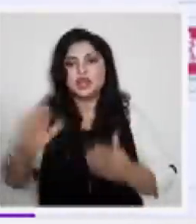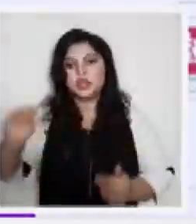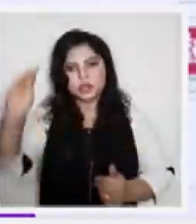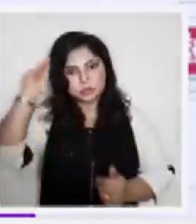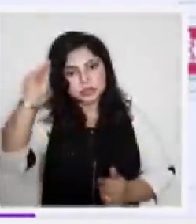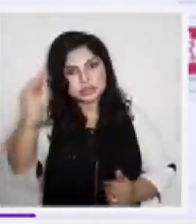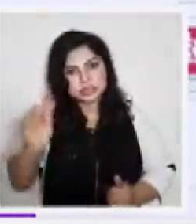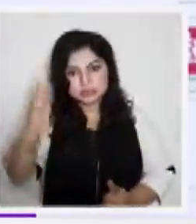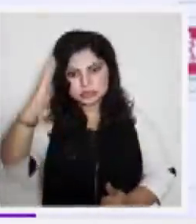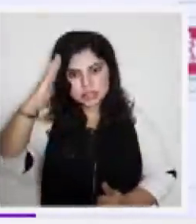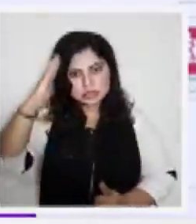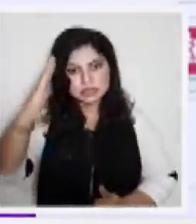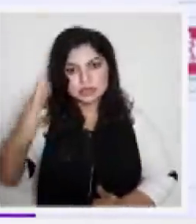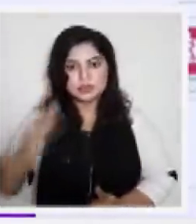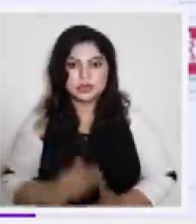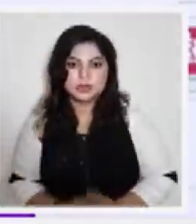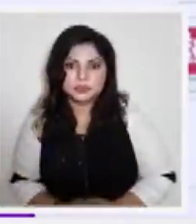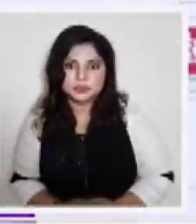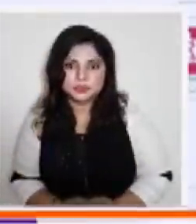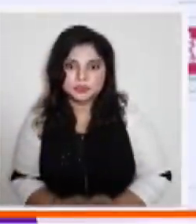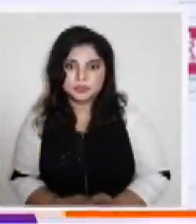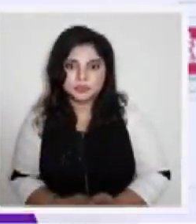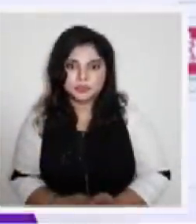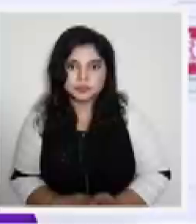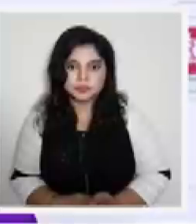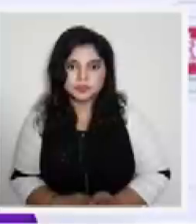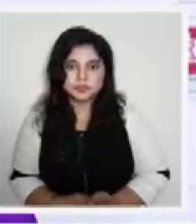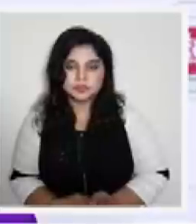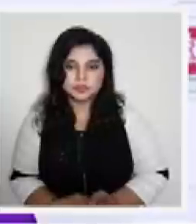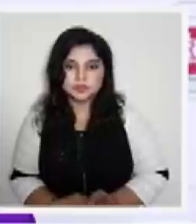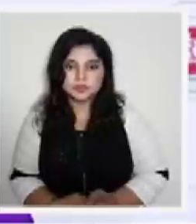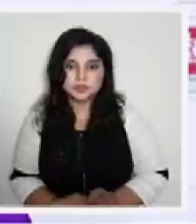থাকুন, সুস্থ থাকুন। সবাইকে অনেক অনেক ধন্যবাদ। আসসালামু আলাইকুম।